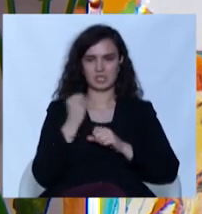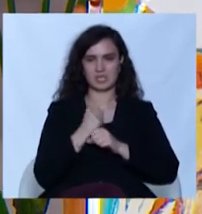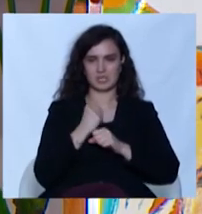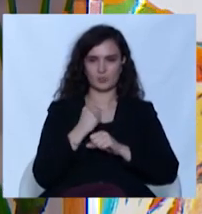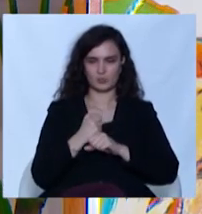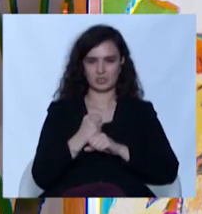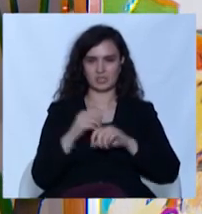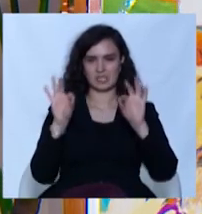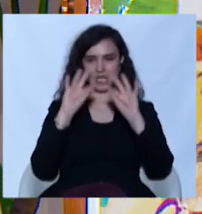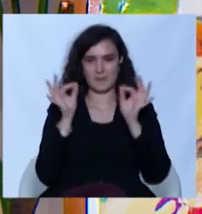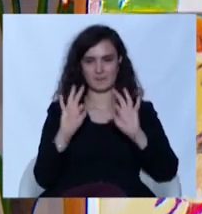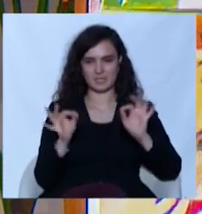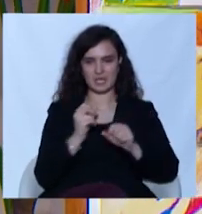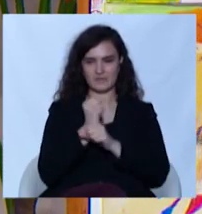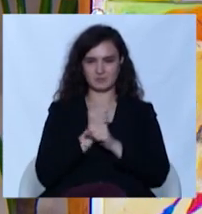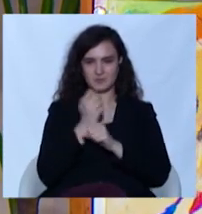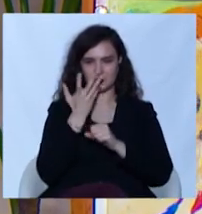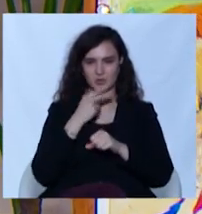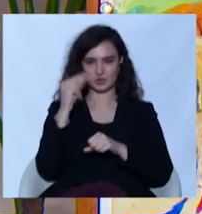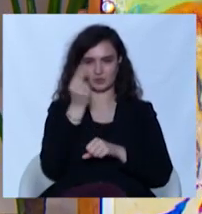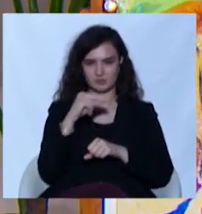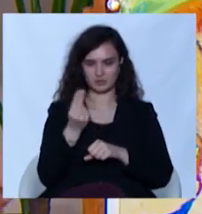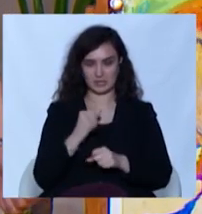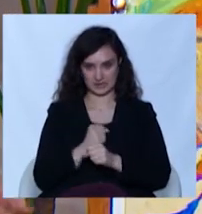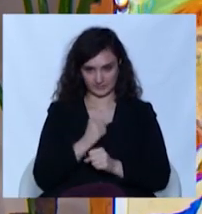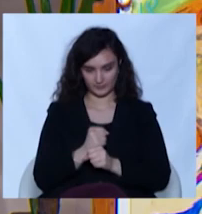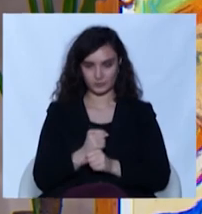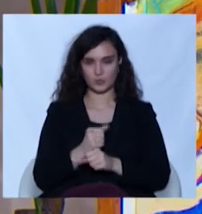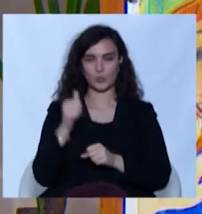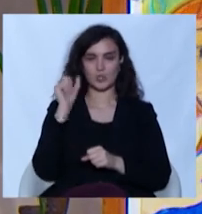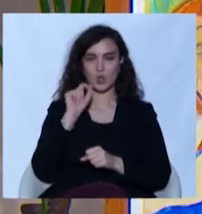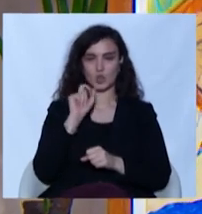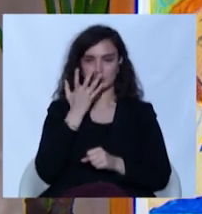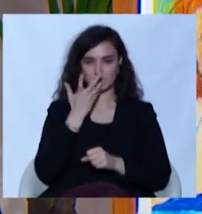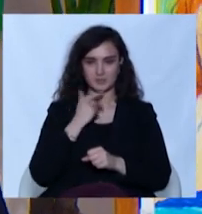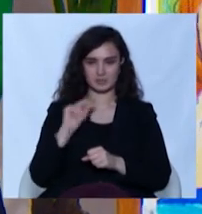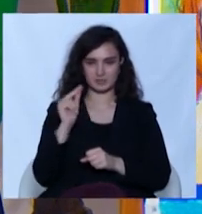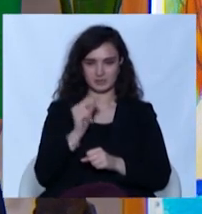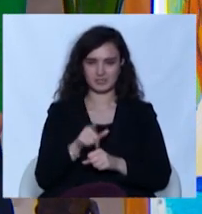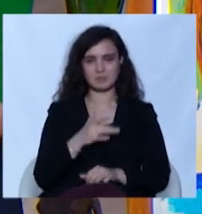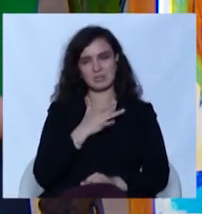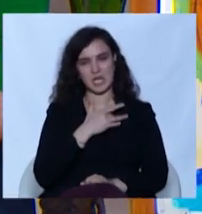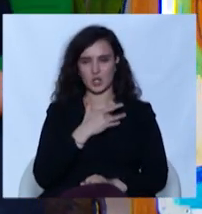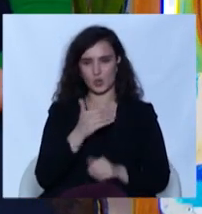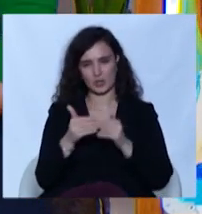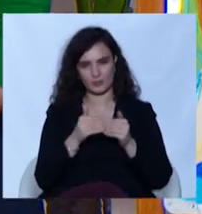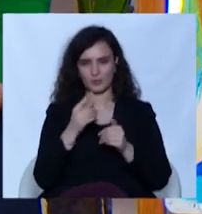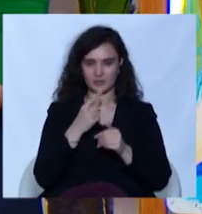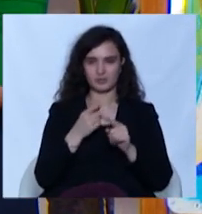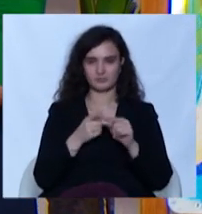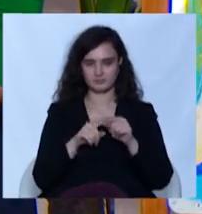გაკეთებულია გრაფიკაში, ანუ ყავისფერში და უკან ოხრაკ. ეს უფრო მიახლოებული